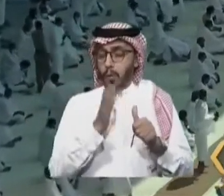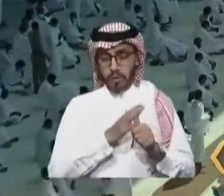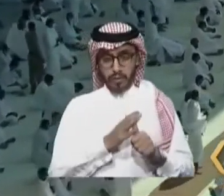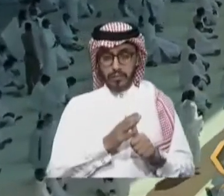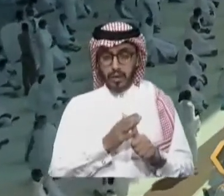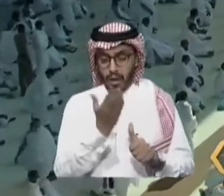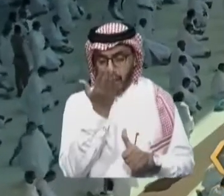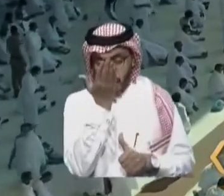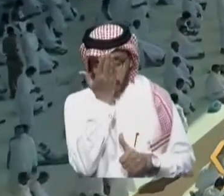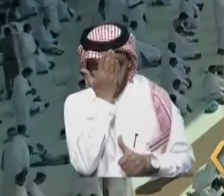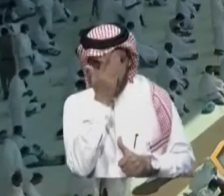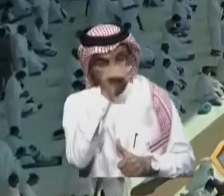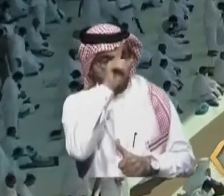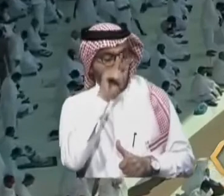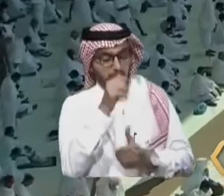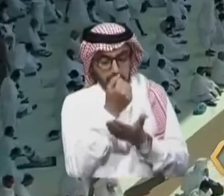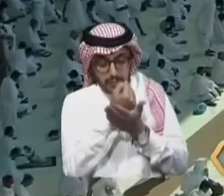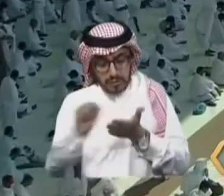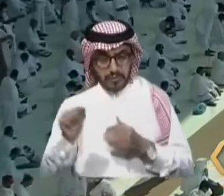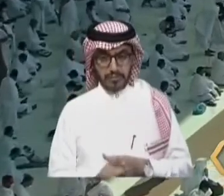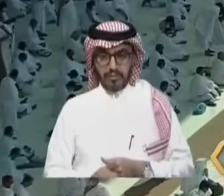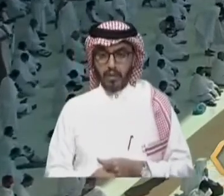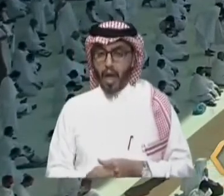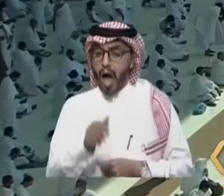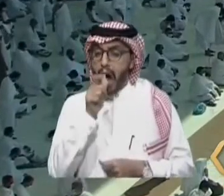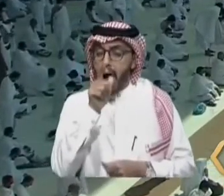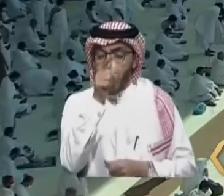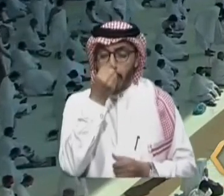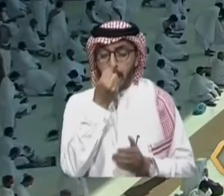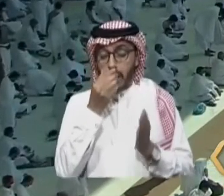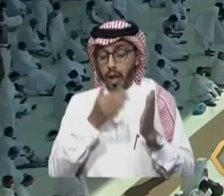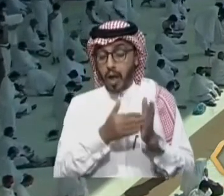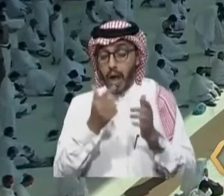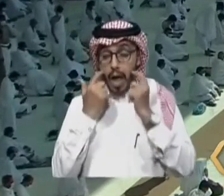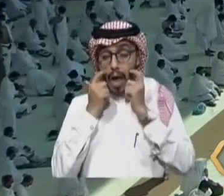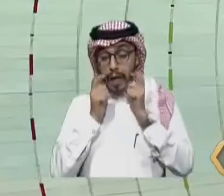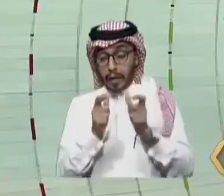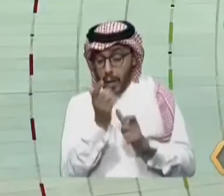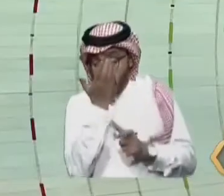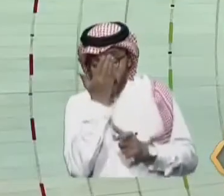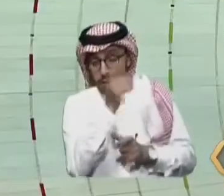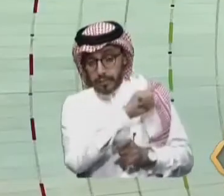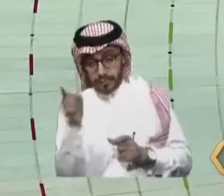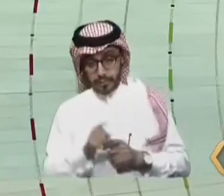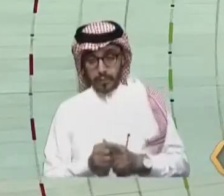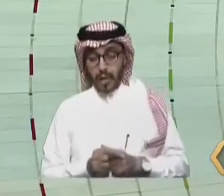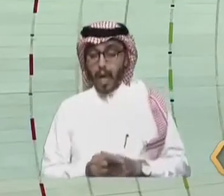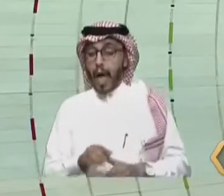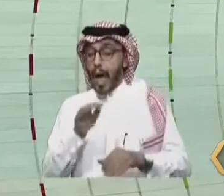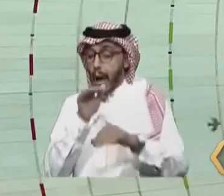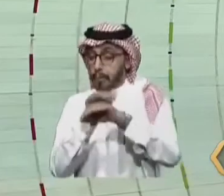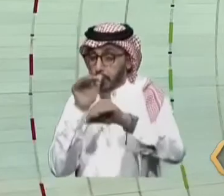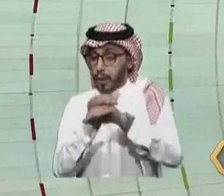وفي الطليعة من ذلك عبادة الشيطان الذي قال الله في التحذير من عبادته: